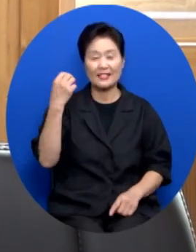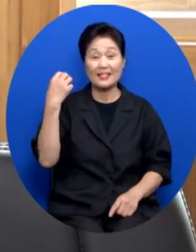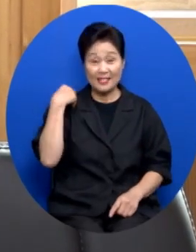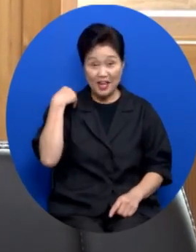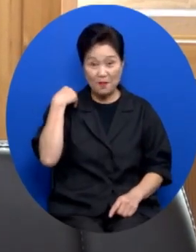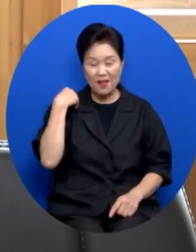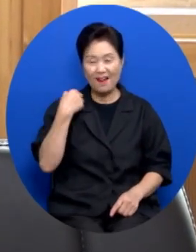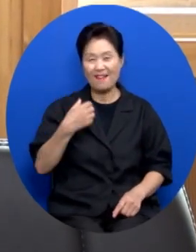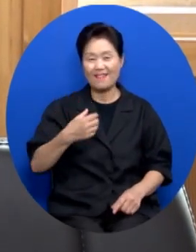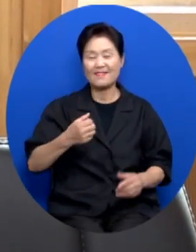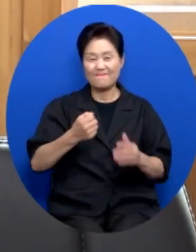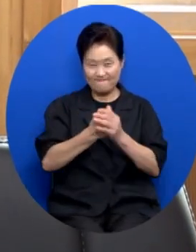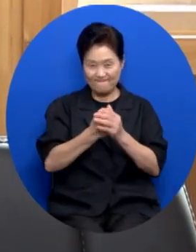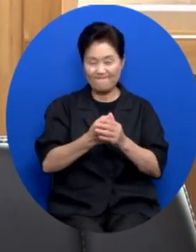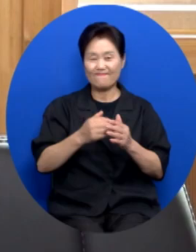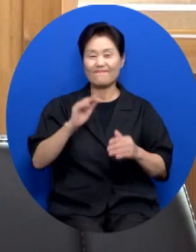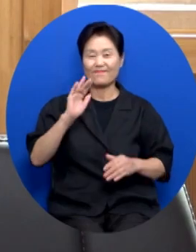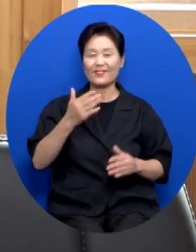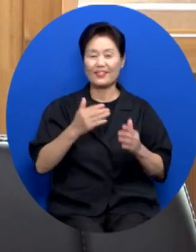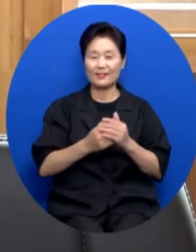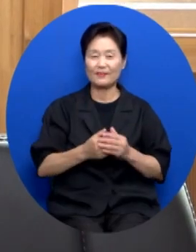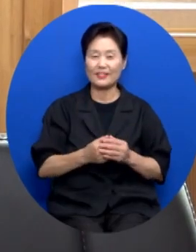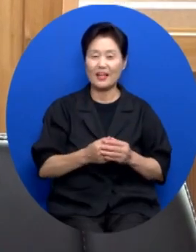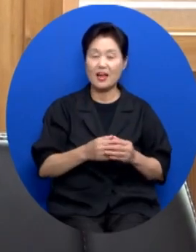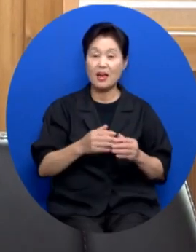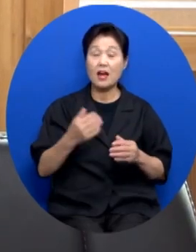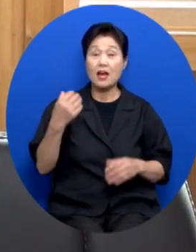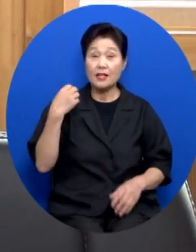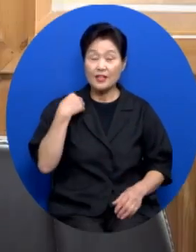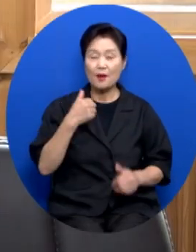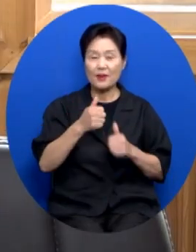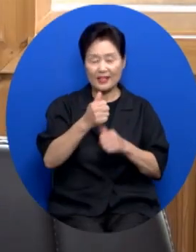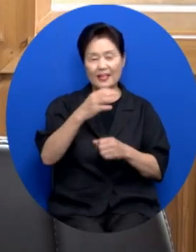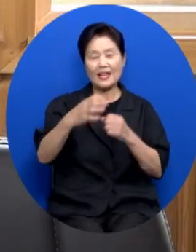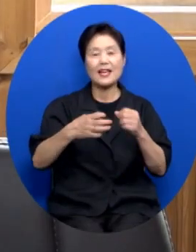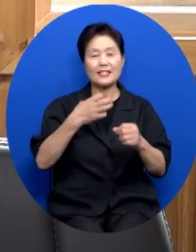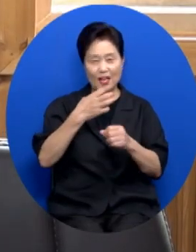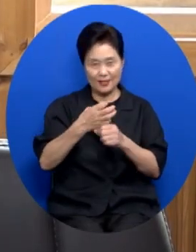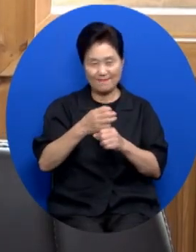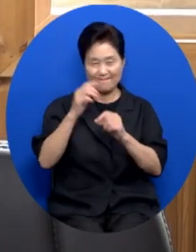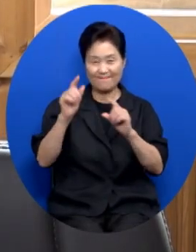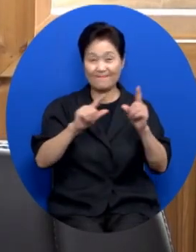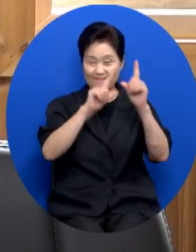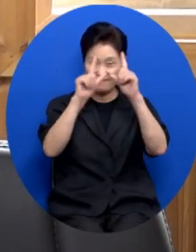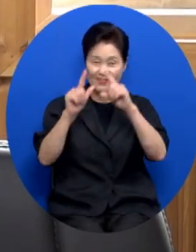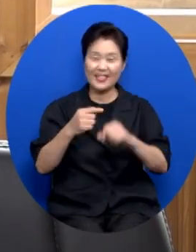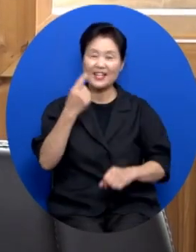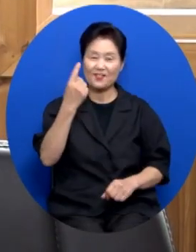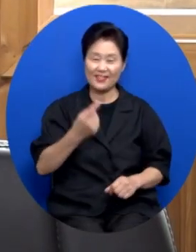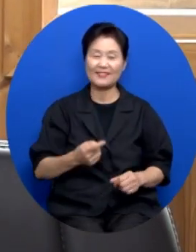사명 따라서 40년을 살아왔죠. 다 기적이고